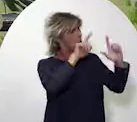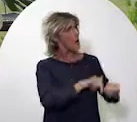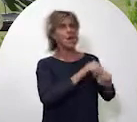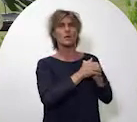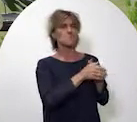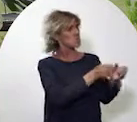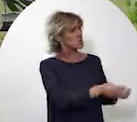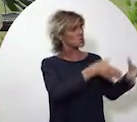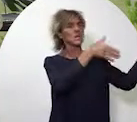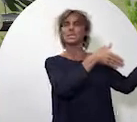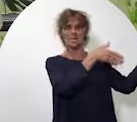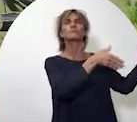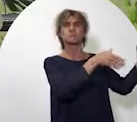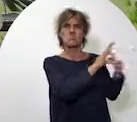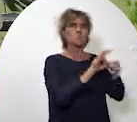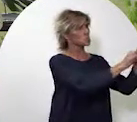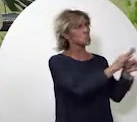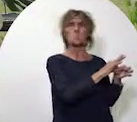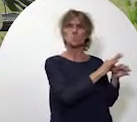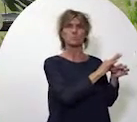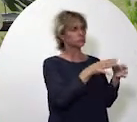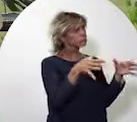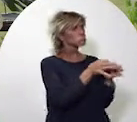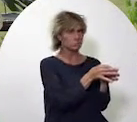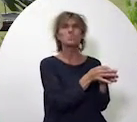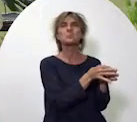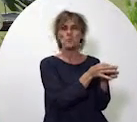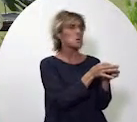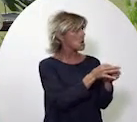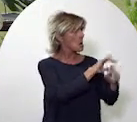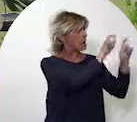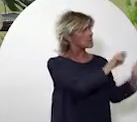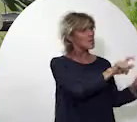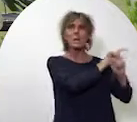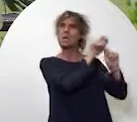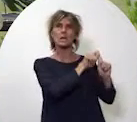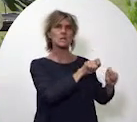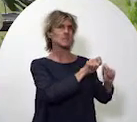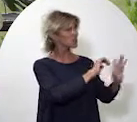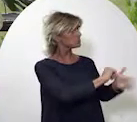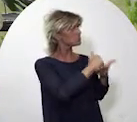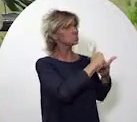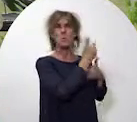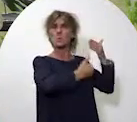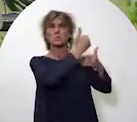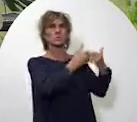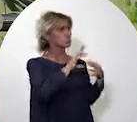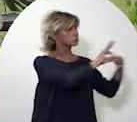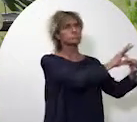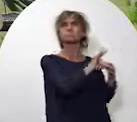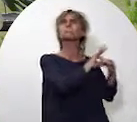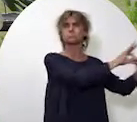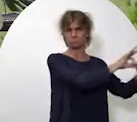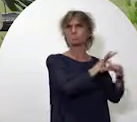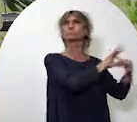mais aussi sur une majorité solide dans le respect d'une minorité qui s'est toujours montrée constructive